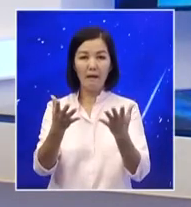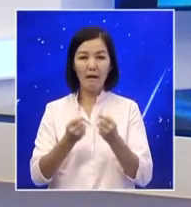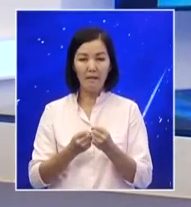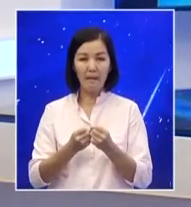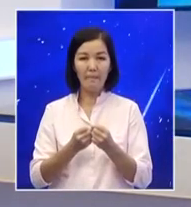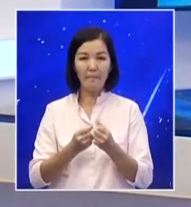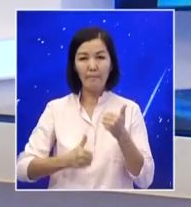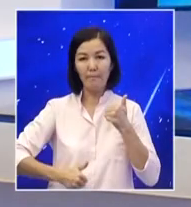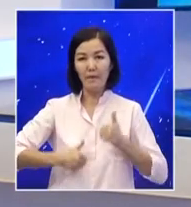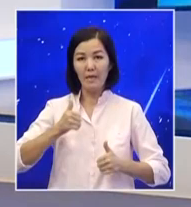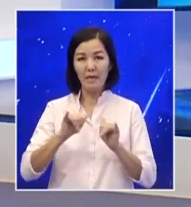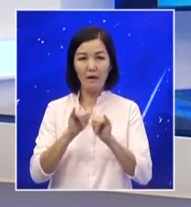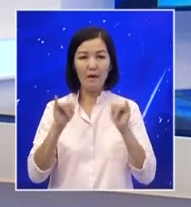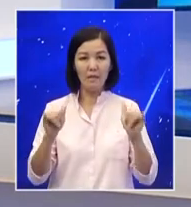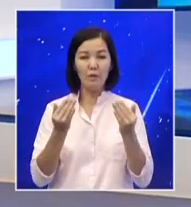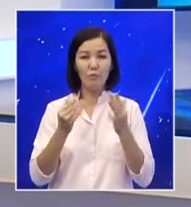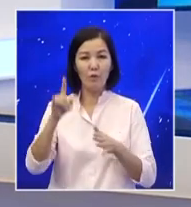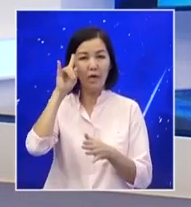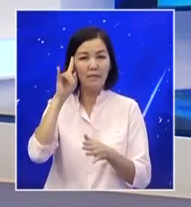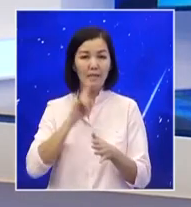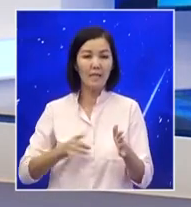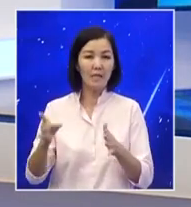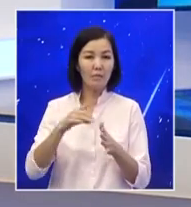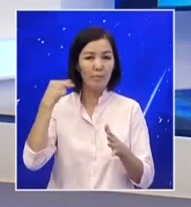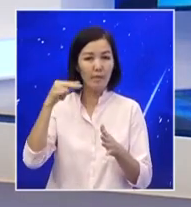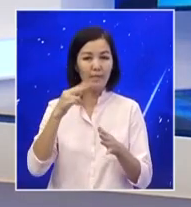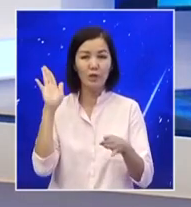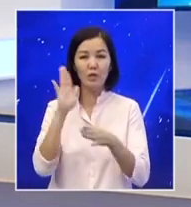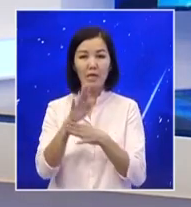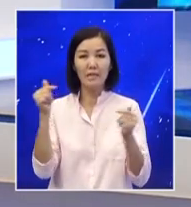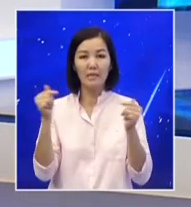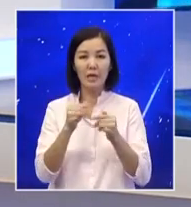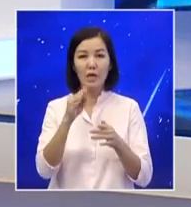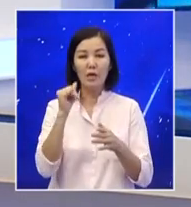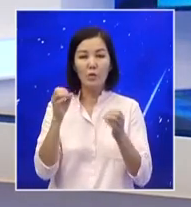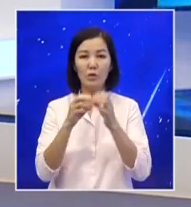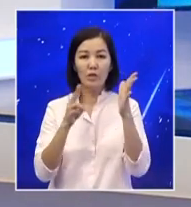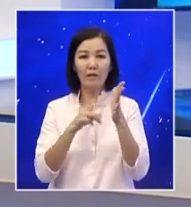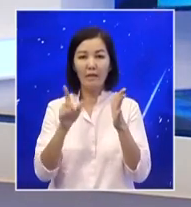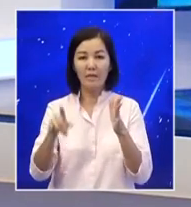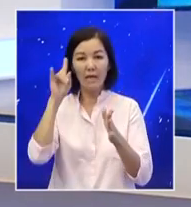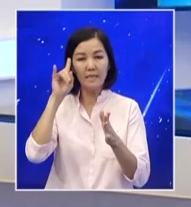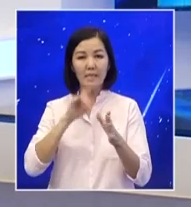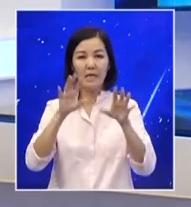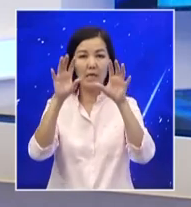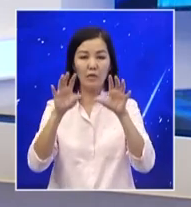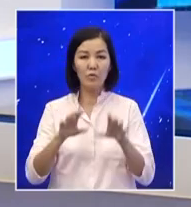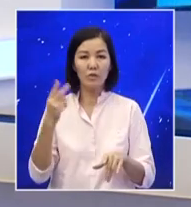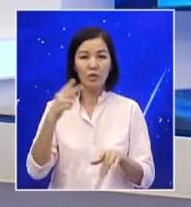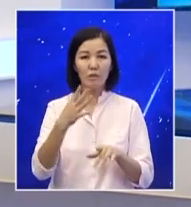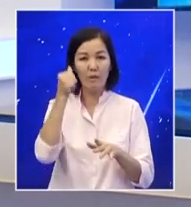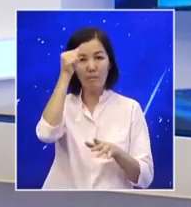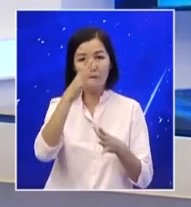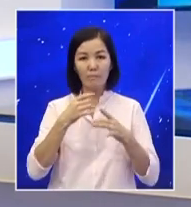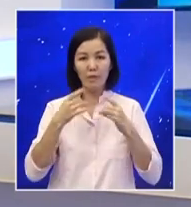Медаль тағып, мерейлер артты. Бүгін Қазақстан Республикасы президентің жарлығына сәйкес, жетісулық 17 азамат Қазақстан